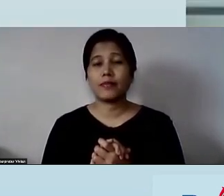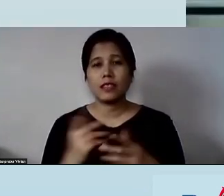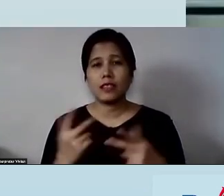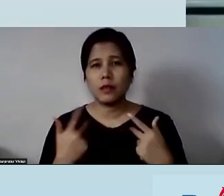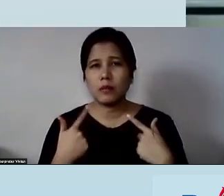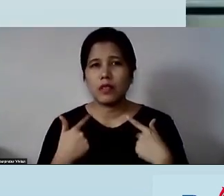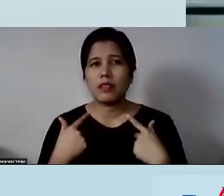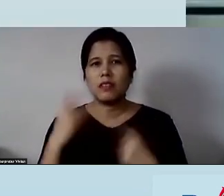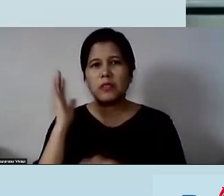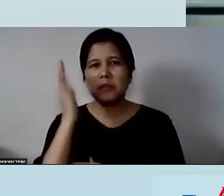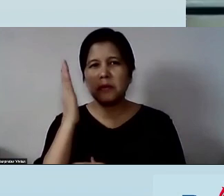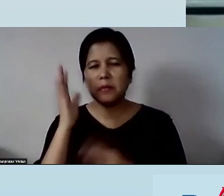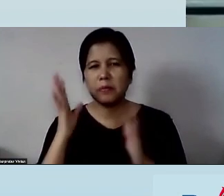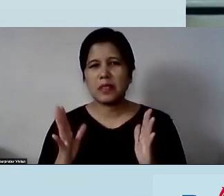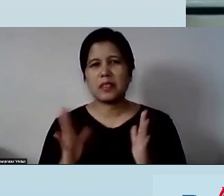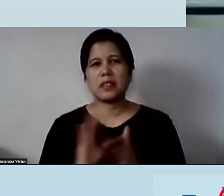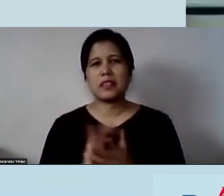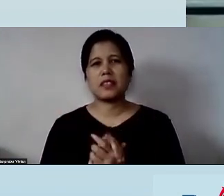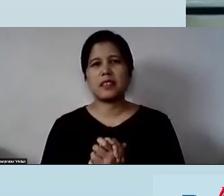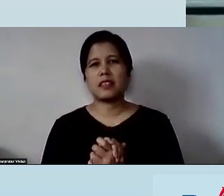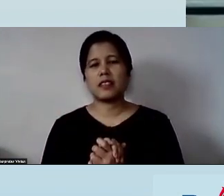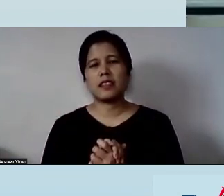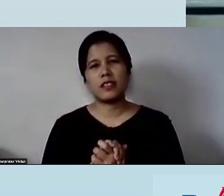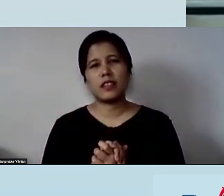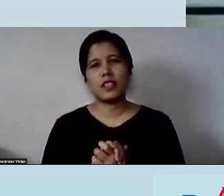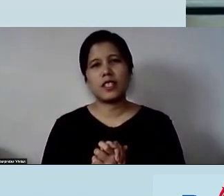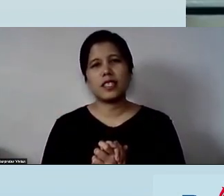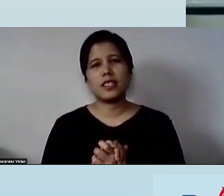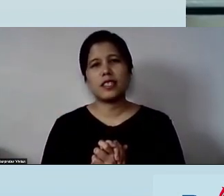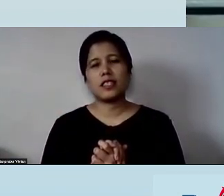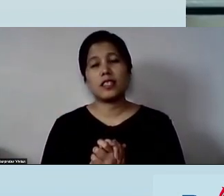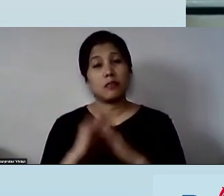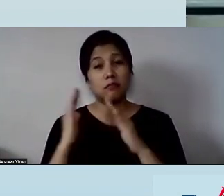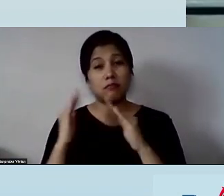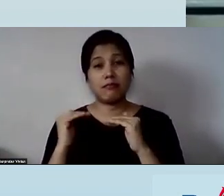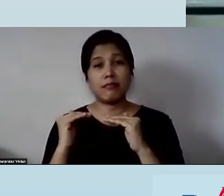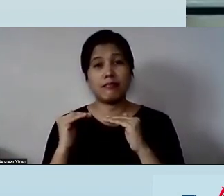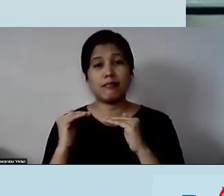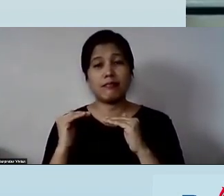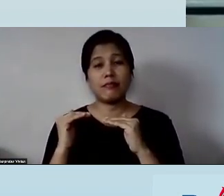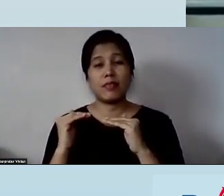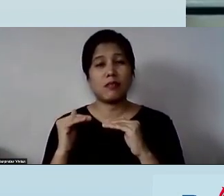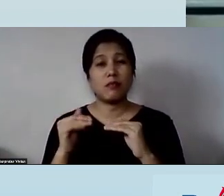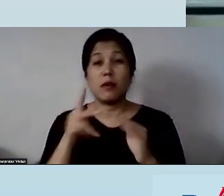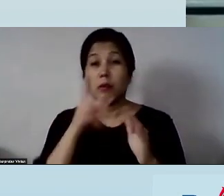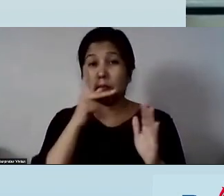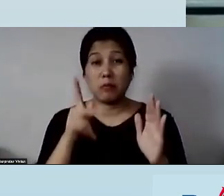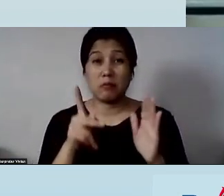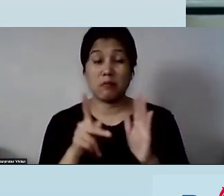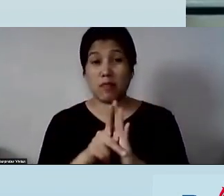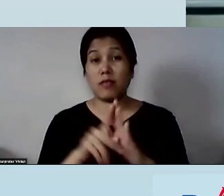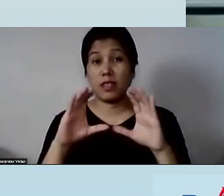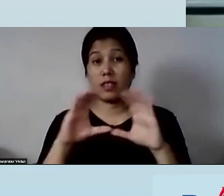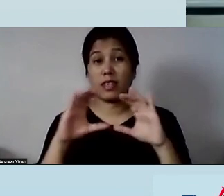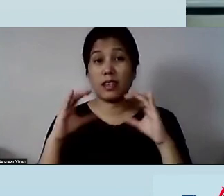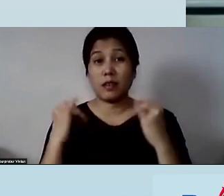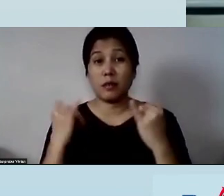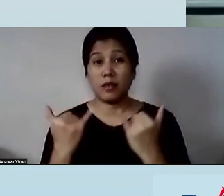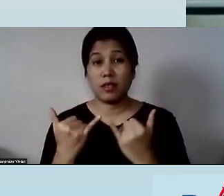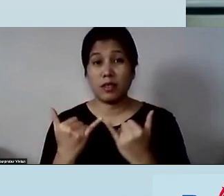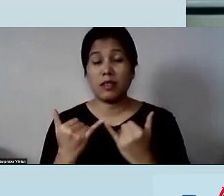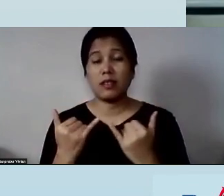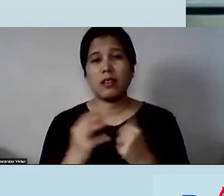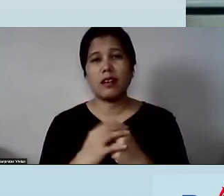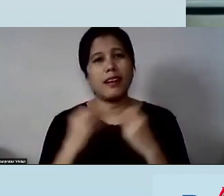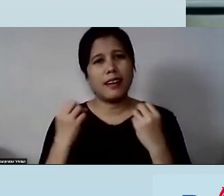mga speakers, they require registration. Sa napupunin, right. Siyempre, that is a private company. Magiging income at ang